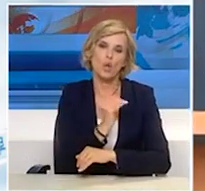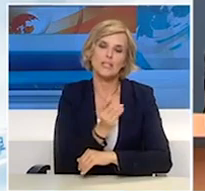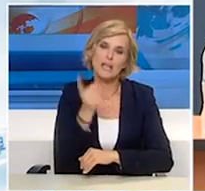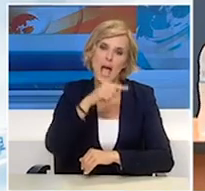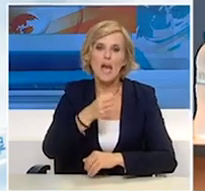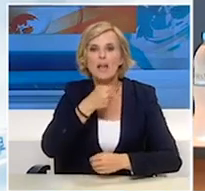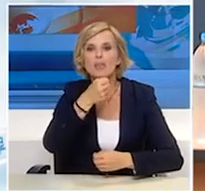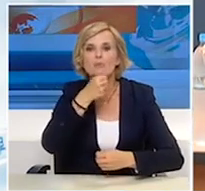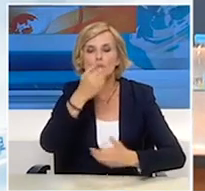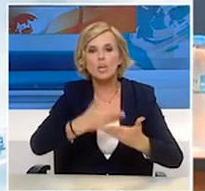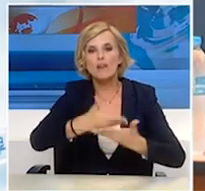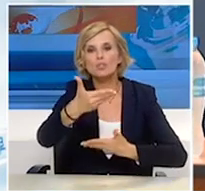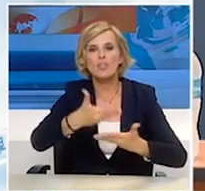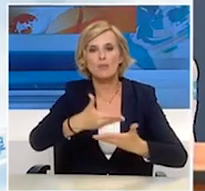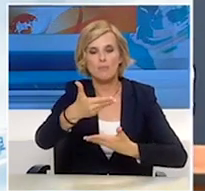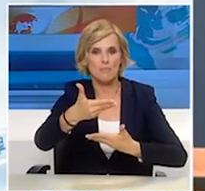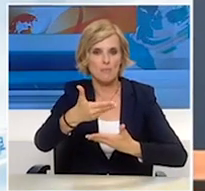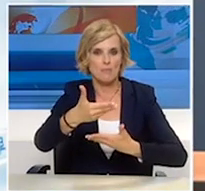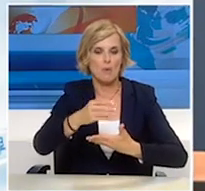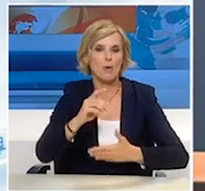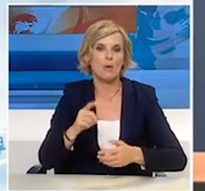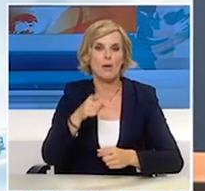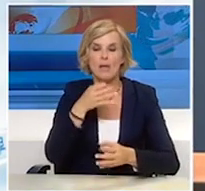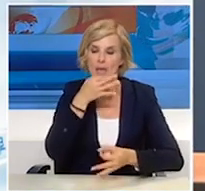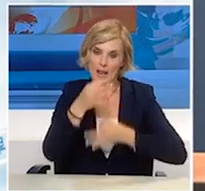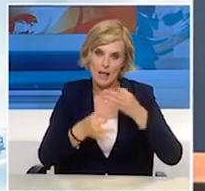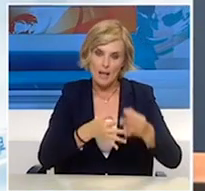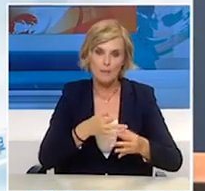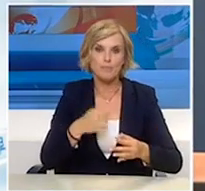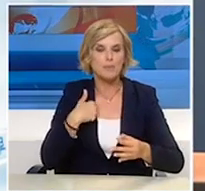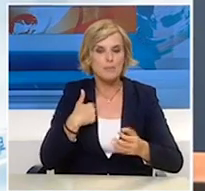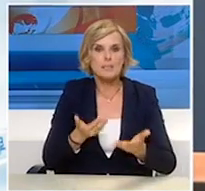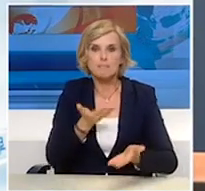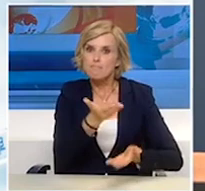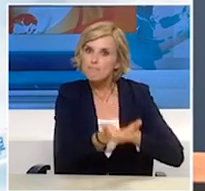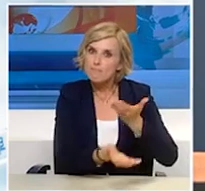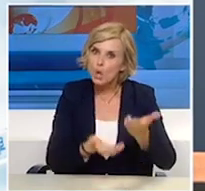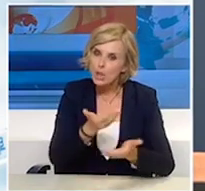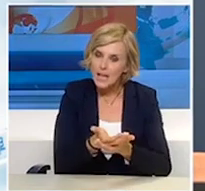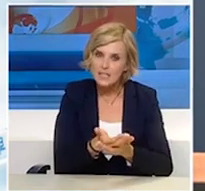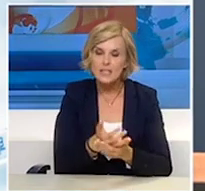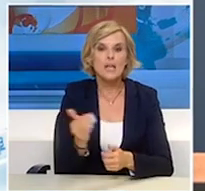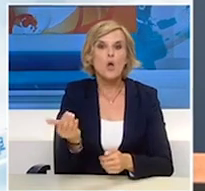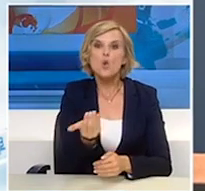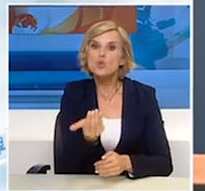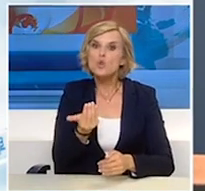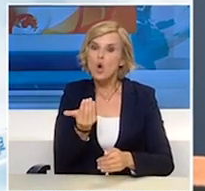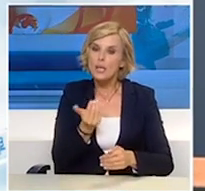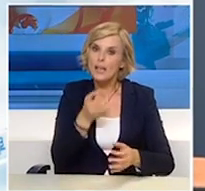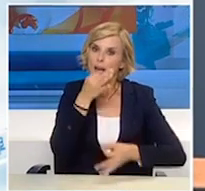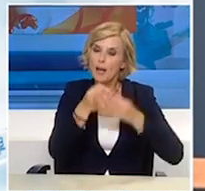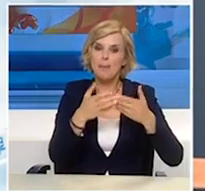εφημερίδα Πρώτο Θέμα και το πρωτοθέμα.gr. Κύριε καθηγητά, βλέπουμε πως εισηγήστε άρση μέτρων και σε κάποιες περιπτώσεις νωρίτερα από το αρχικό